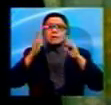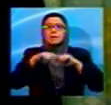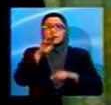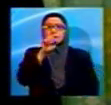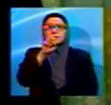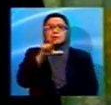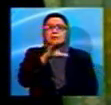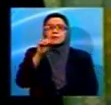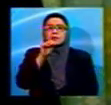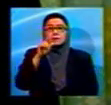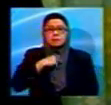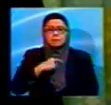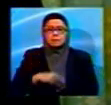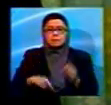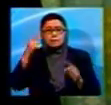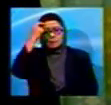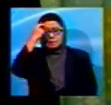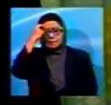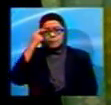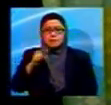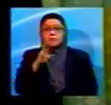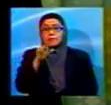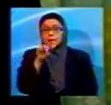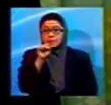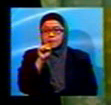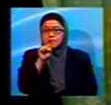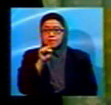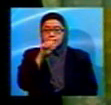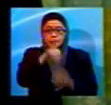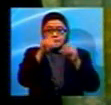waras dalam sistem demokrasi kita boleh